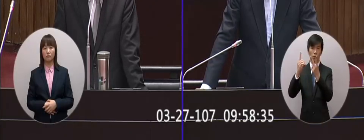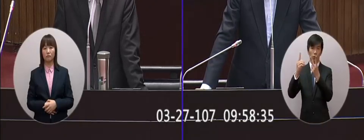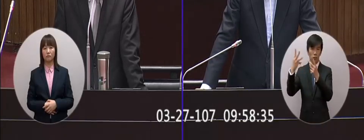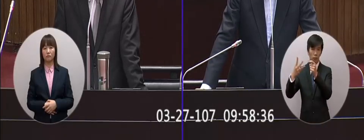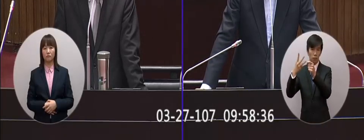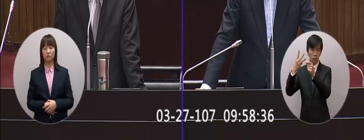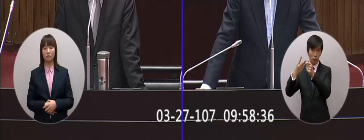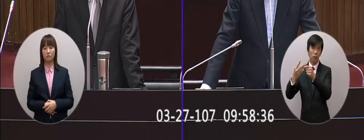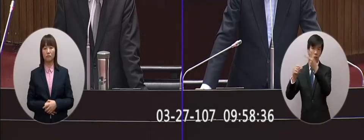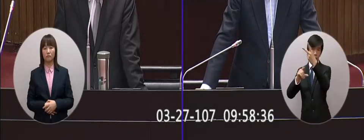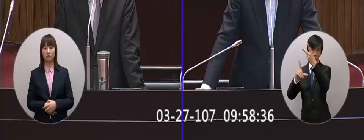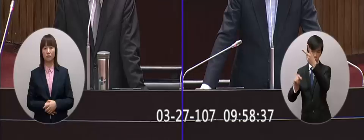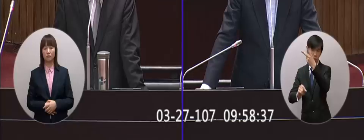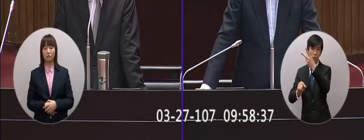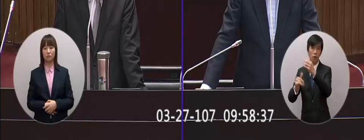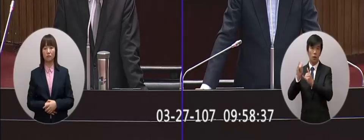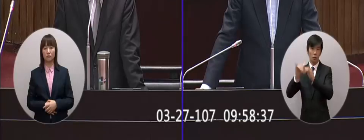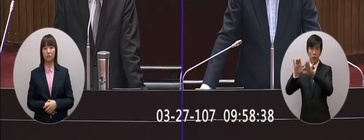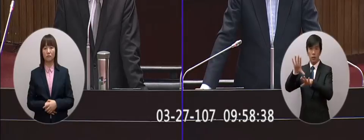2013年2月，民进党说，